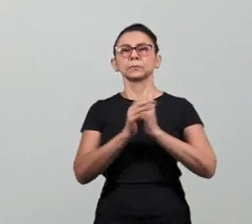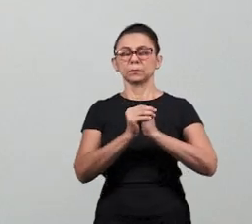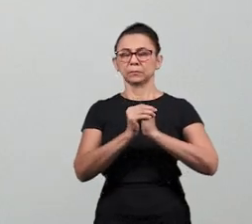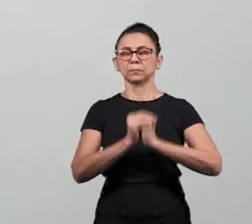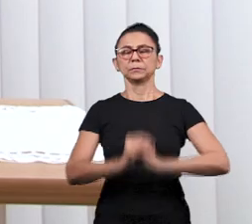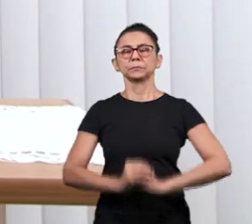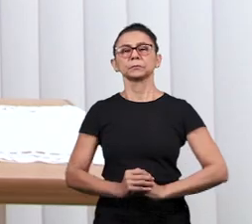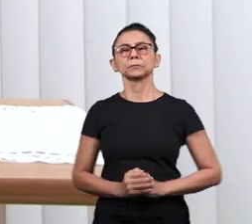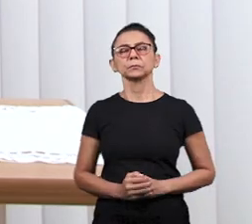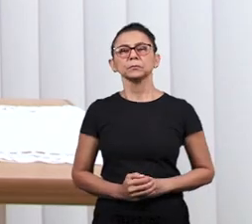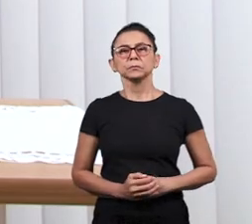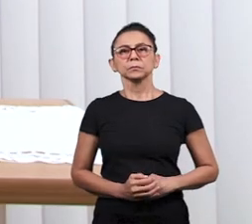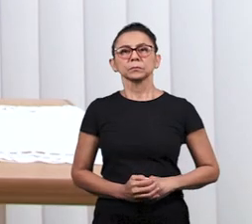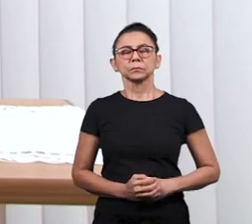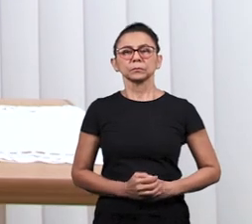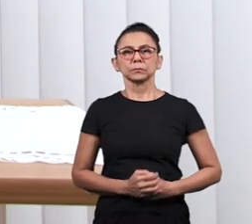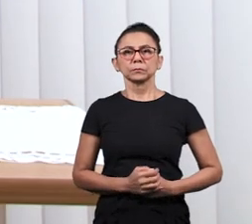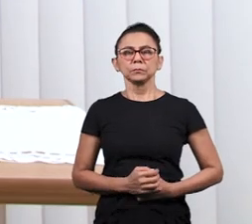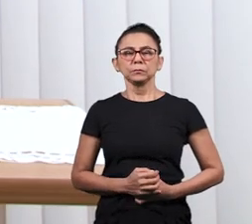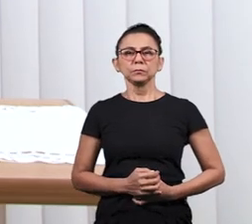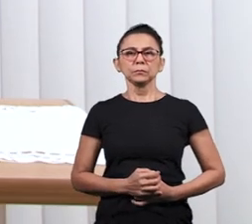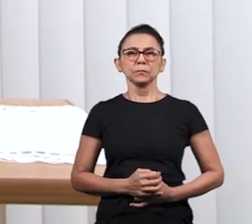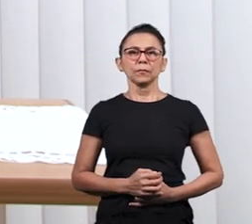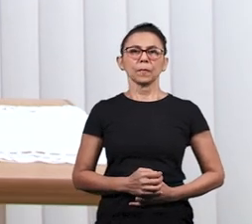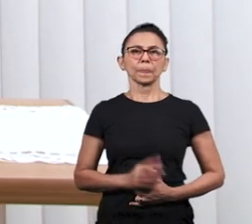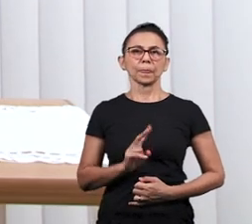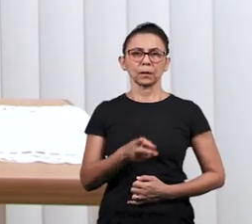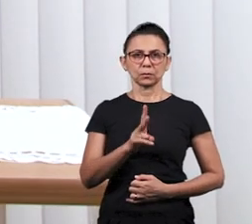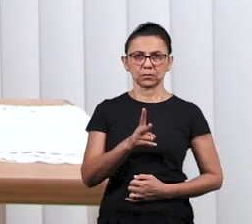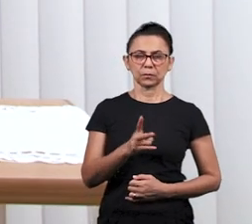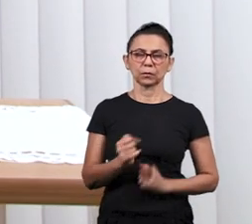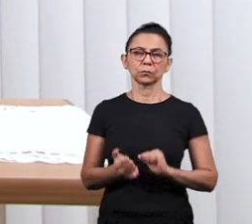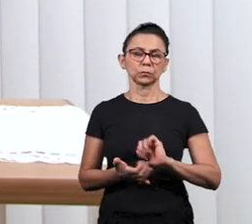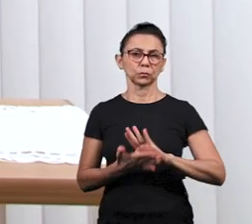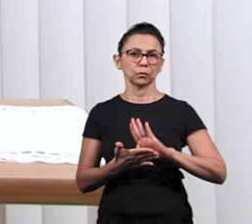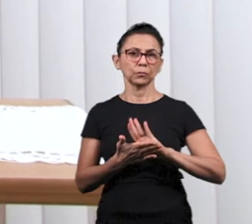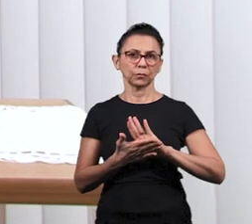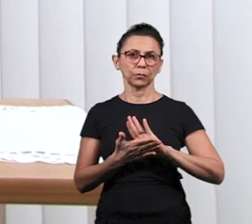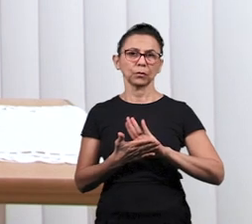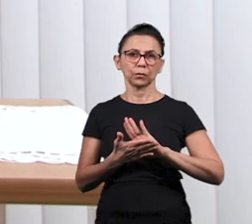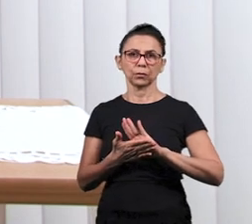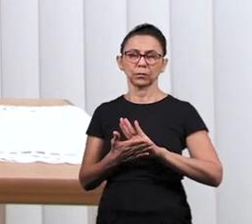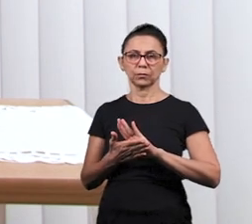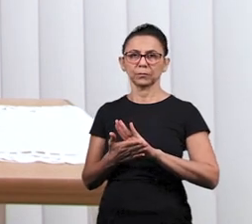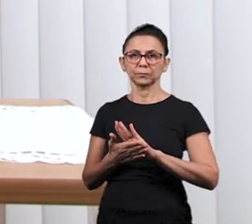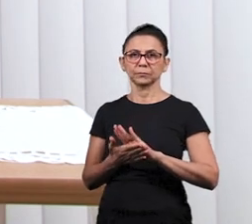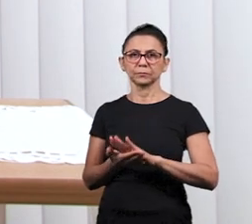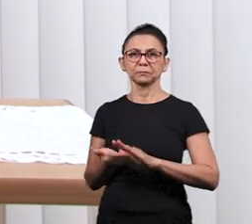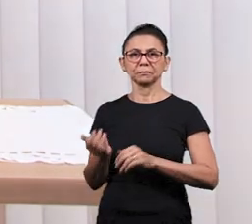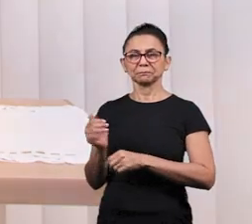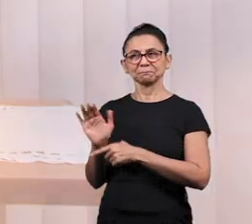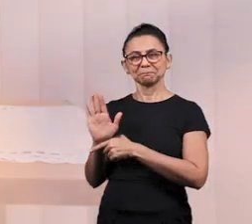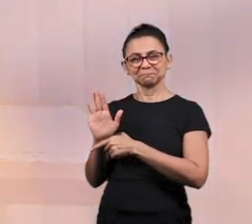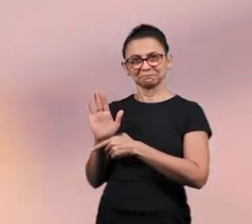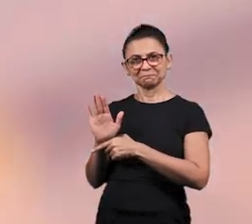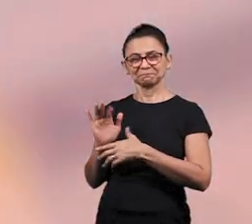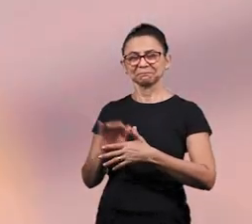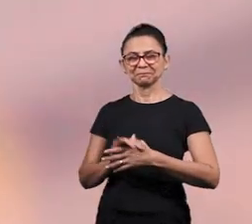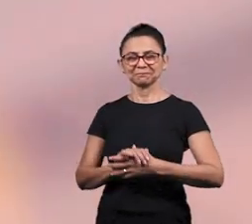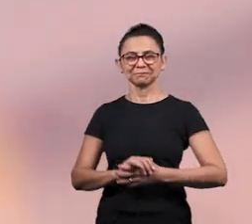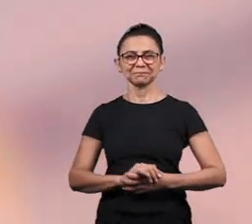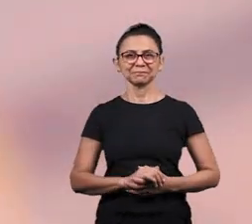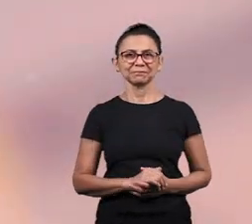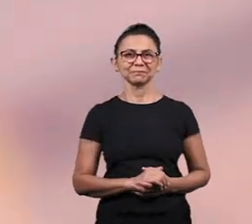Иисуса мы молимся. Аминь. Мы прославим Господа еще одним псалмом.